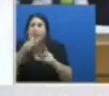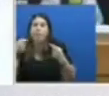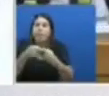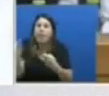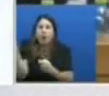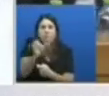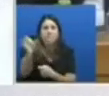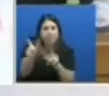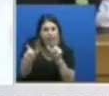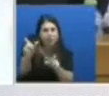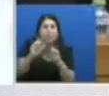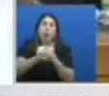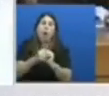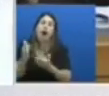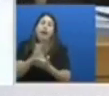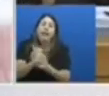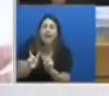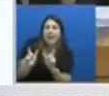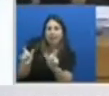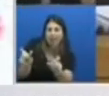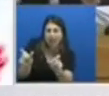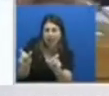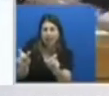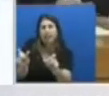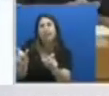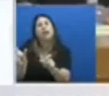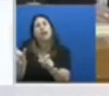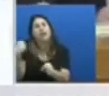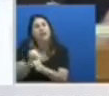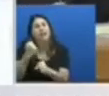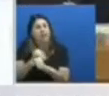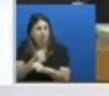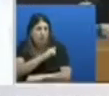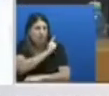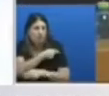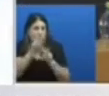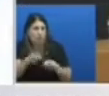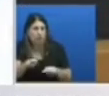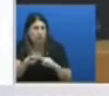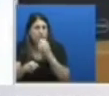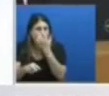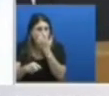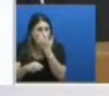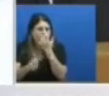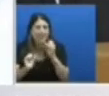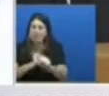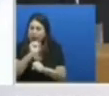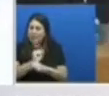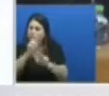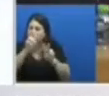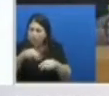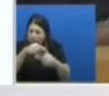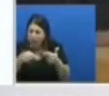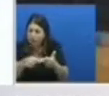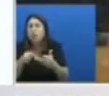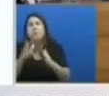מצויינת זה היה זה הבדל אדיר כשמתייחסים לצד השני או לבי כוח העופרים את מתכוונת לדברים של השופט תמיד